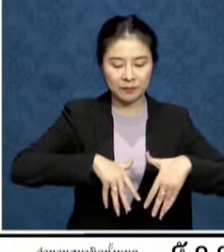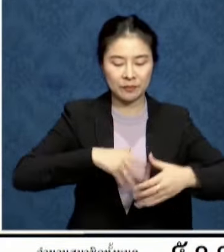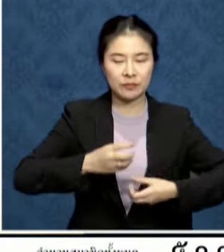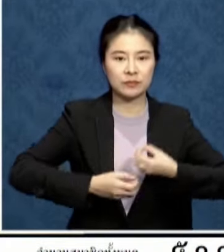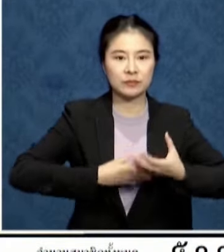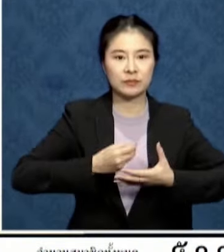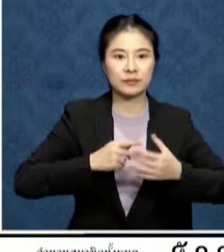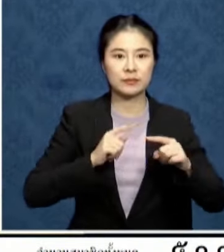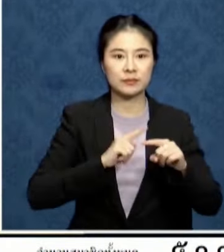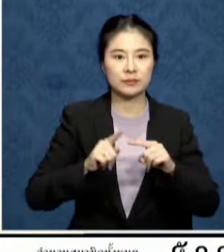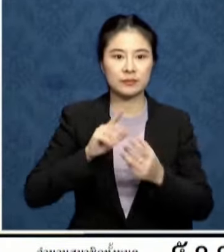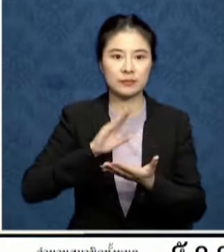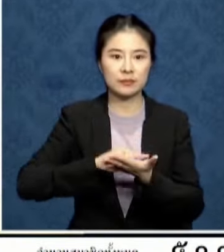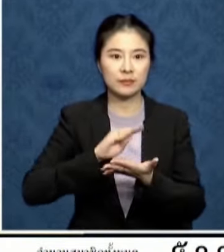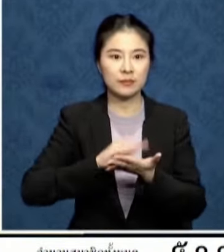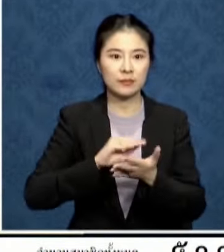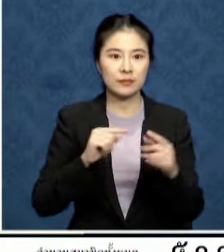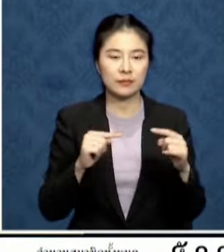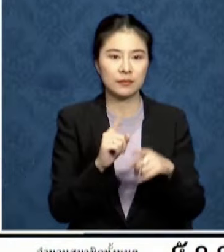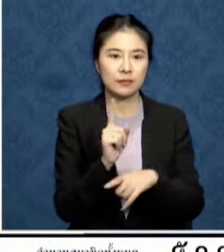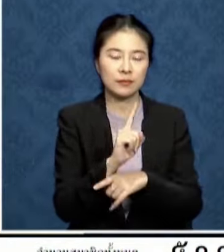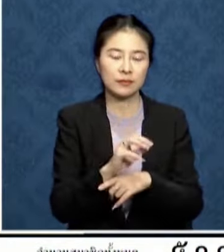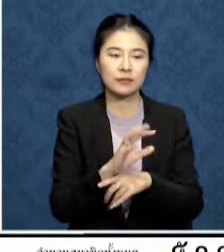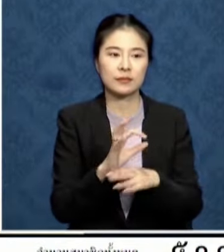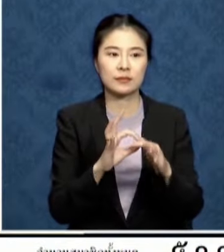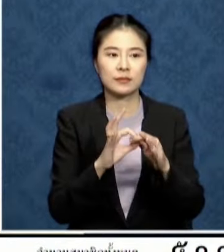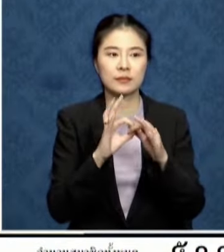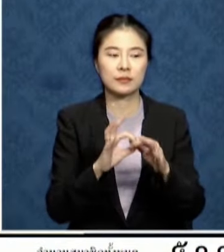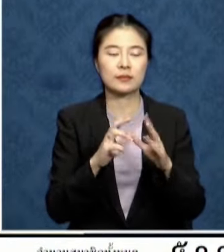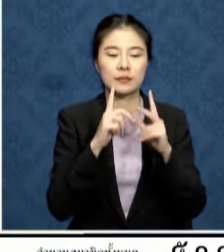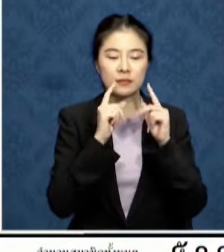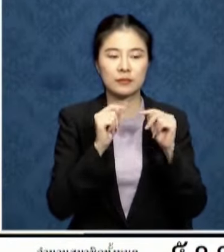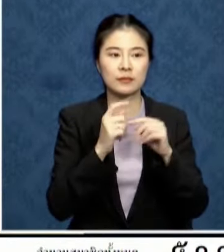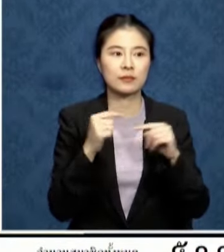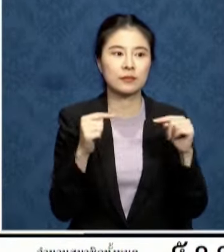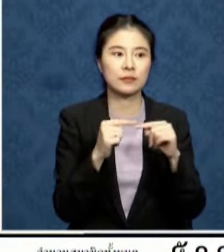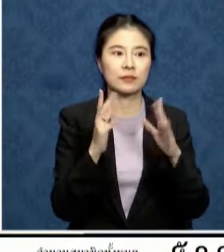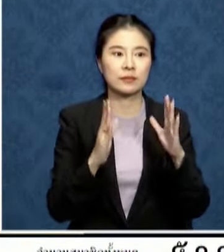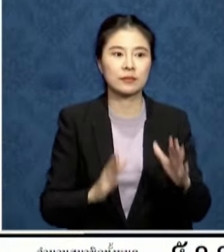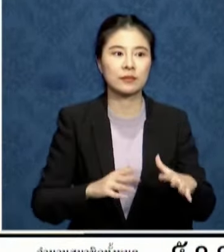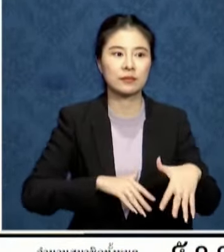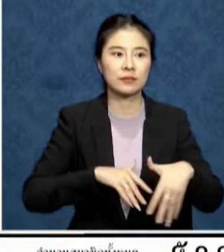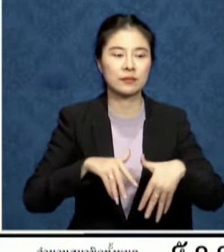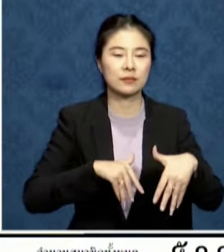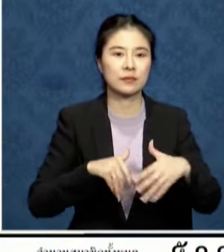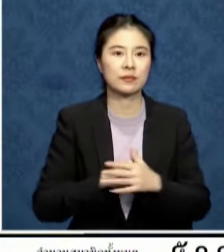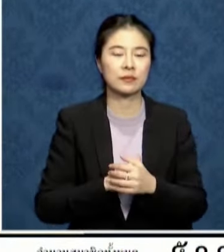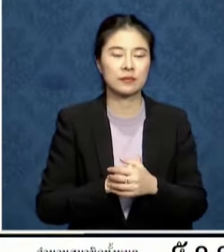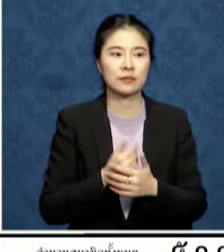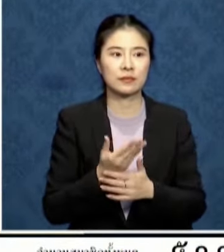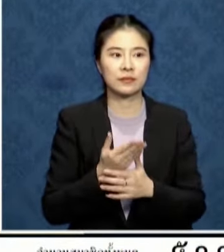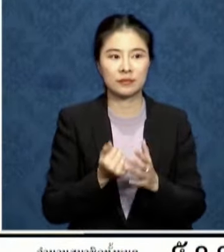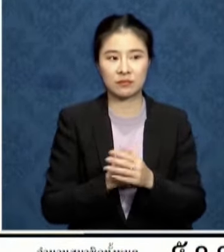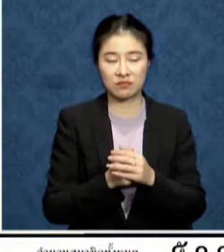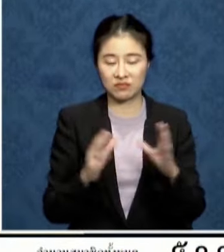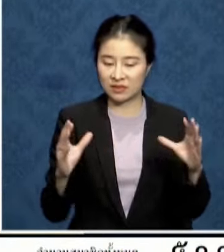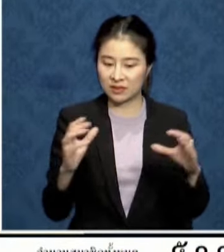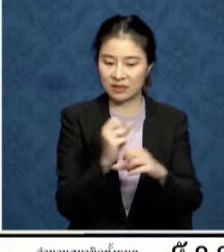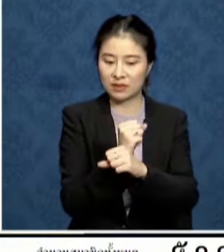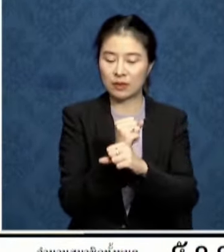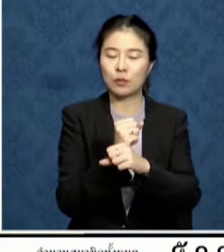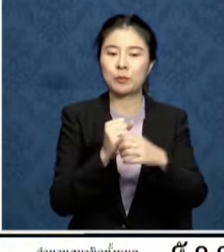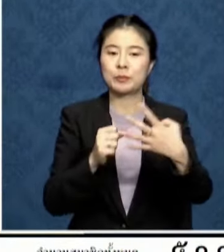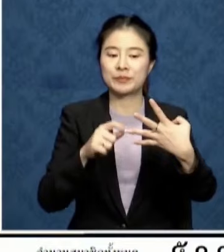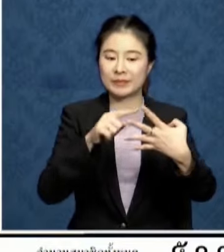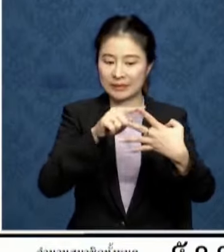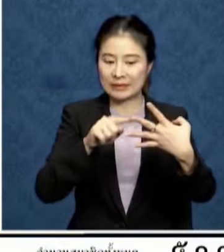ามแล้วก็ชุดหรือว่าตัวเลือกคำตอบของประชามติครั้งนั้นให้เป็นที่ยอมรับของทุกฝ่ายมากขึ้นจนออกมาเป็นคำถามและคำตอบที่ปรากฏด้าน